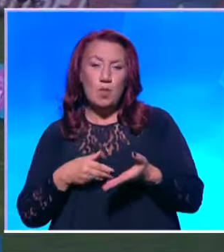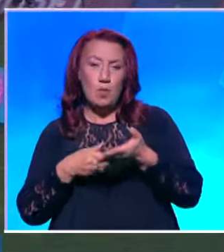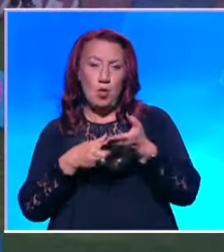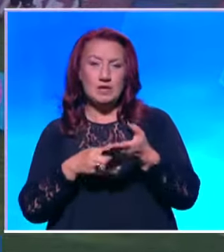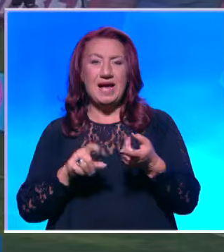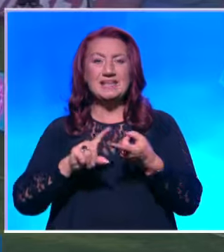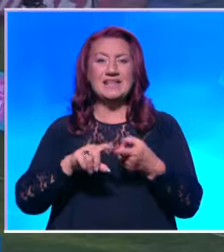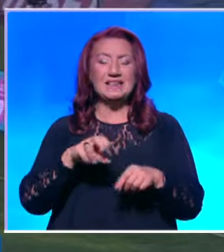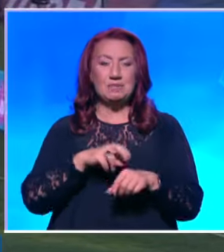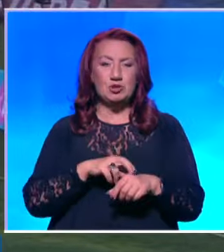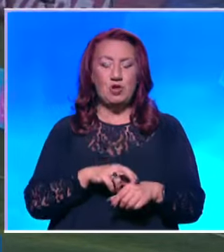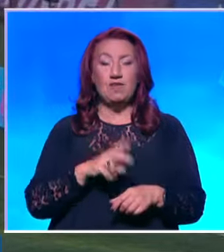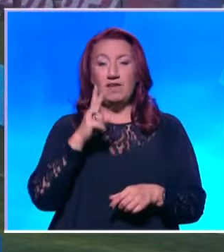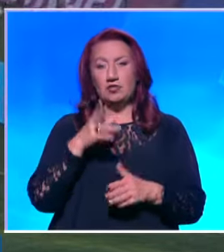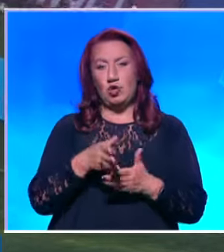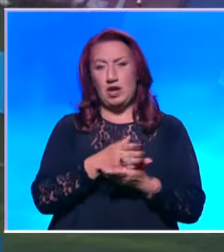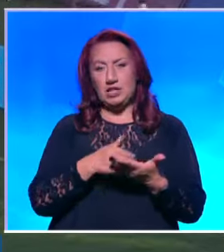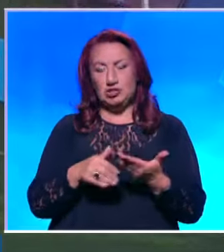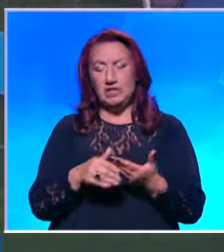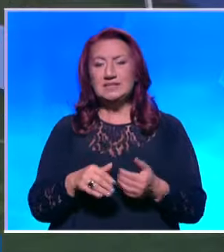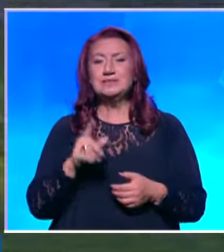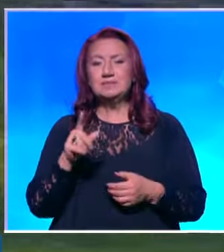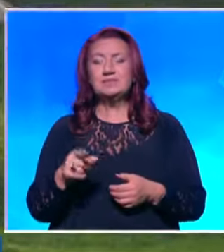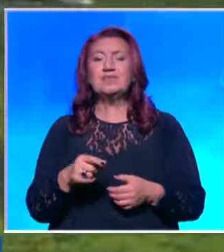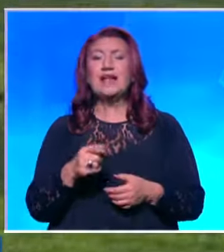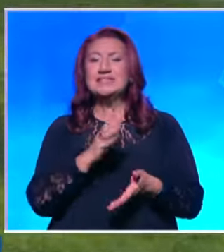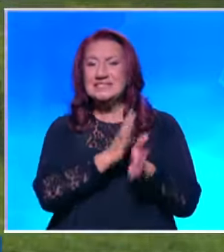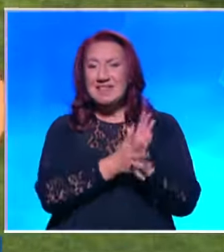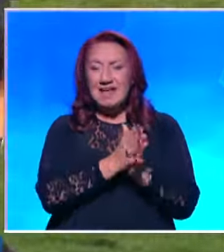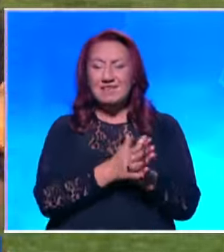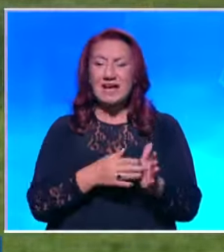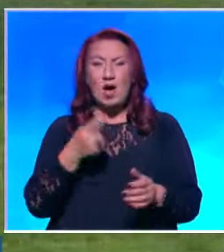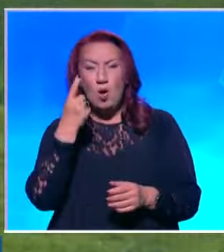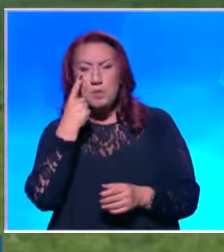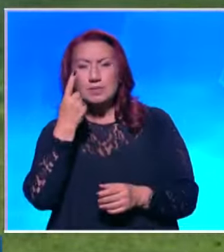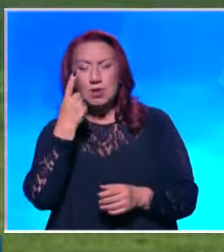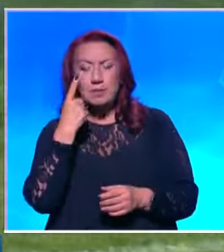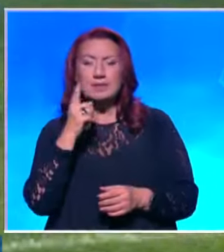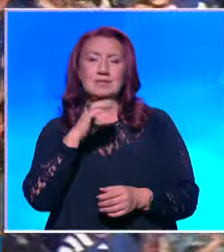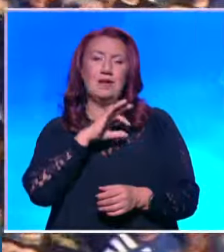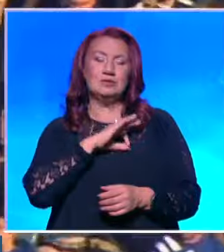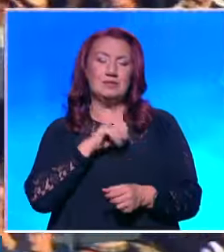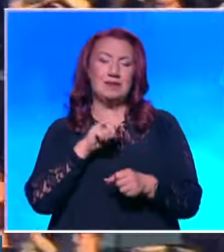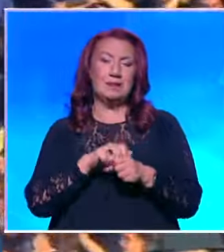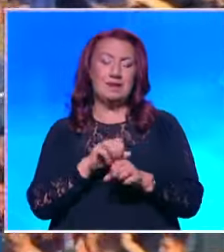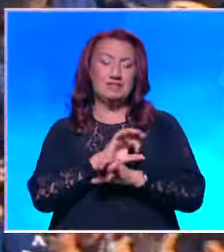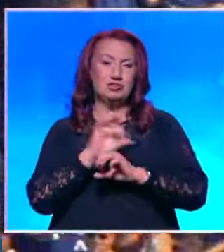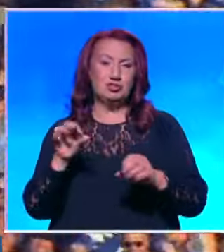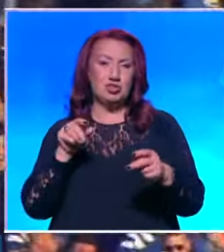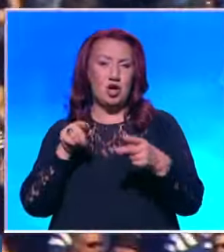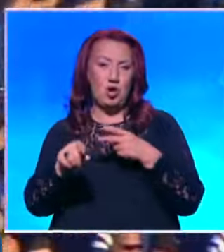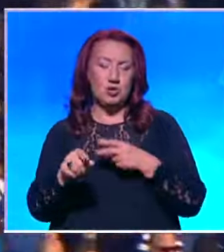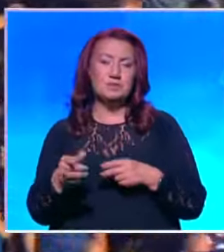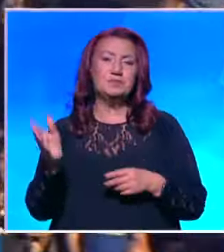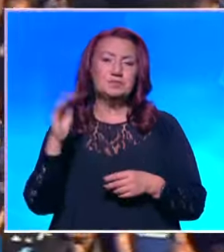разпише през втората част славия пое в общи лини инициативата но така и не стигаше до чисти голови положения така че левски отново